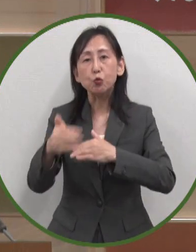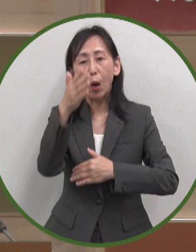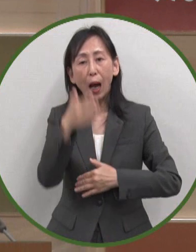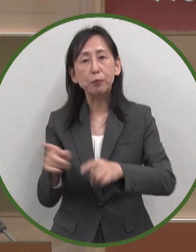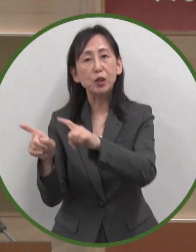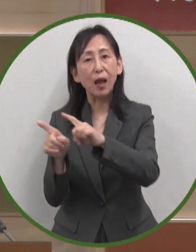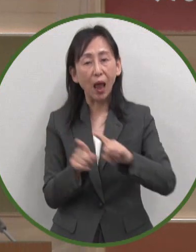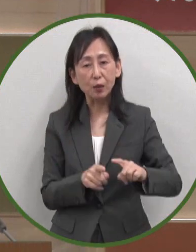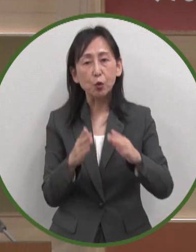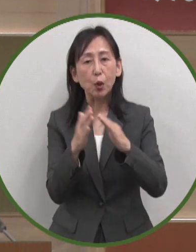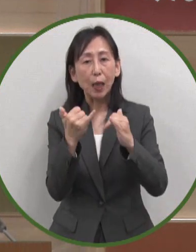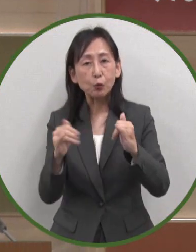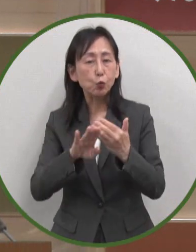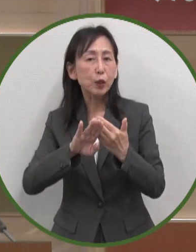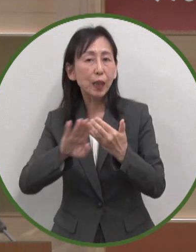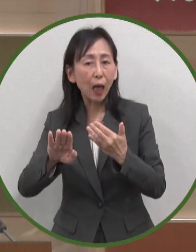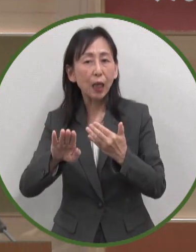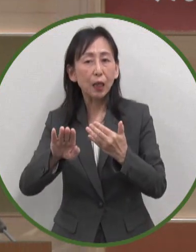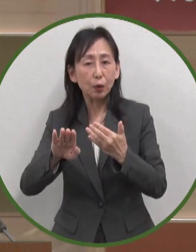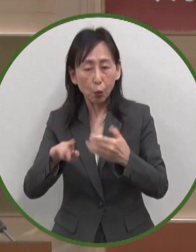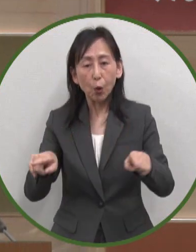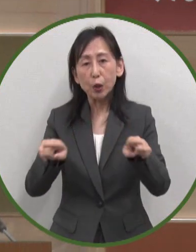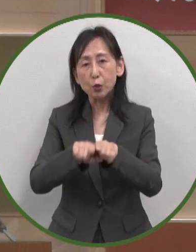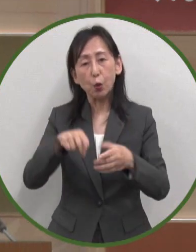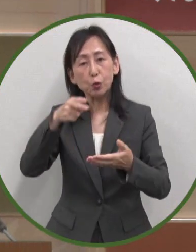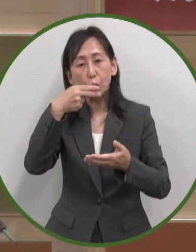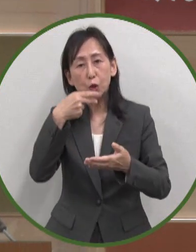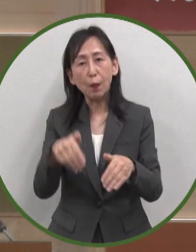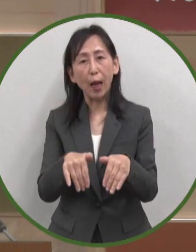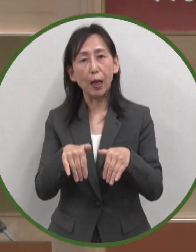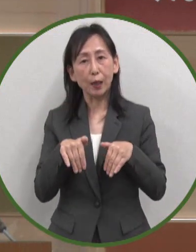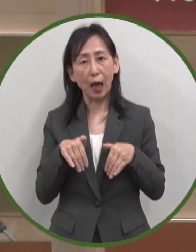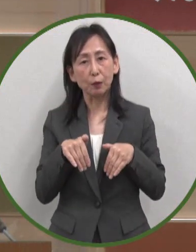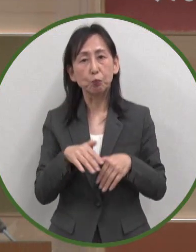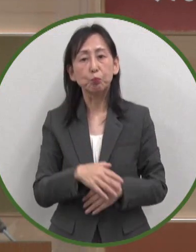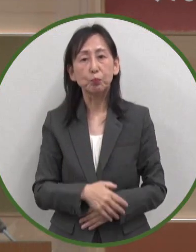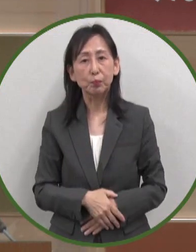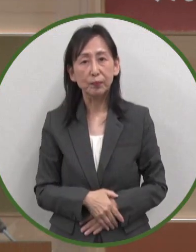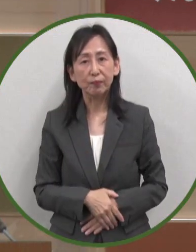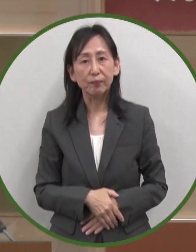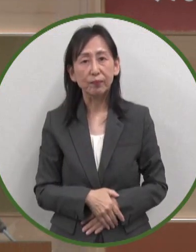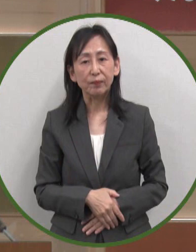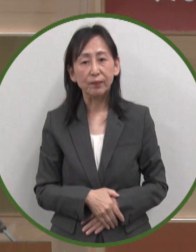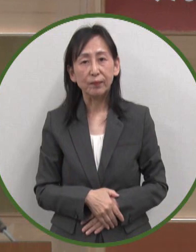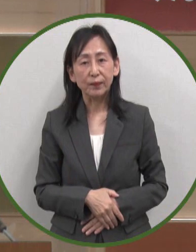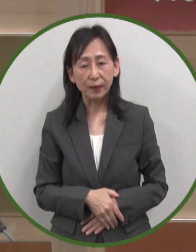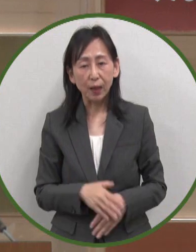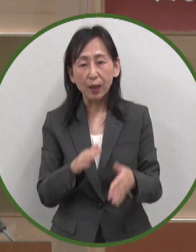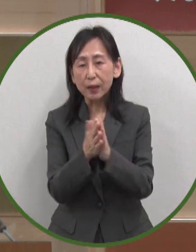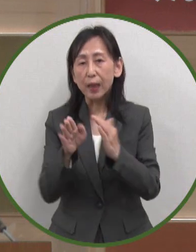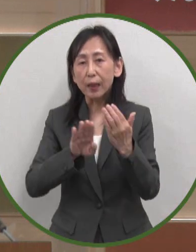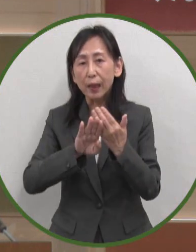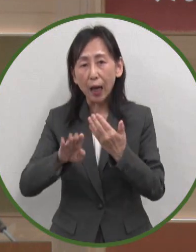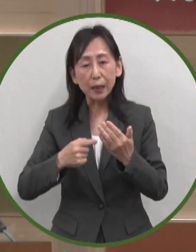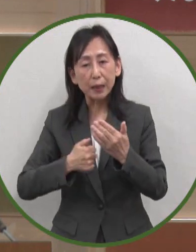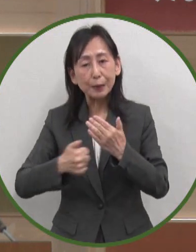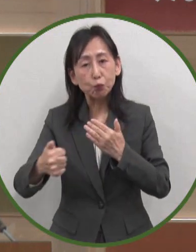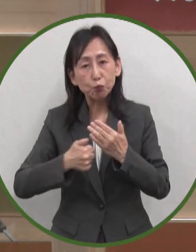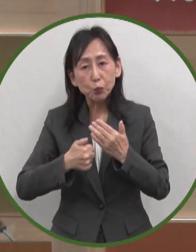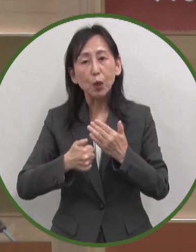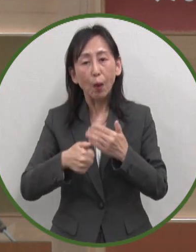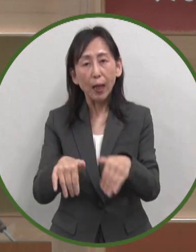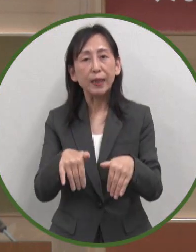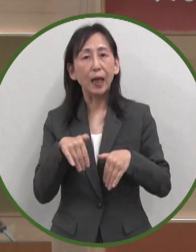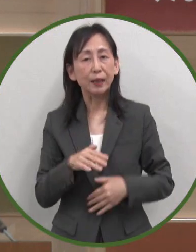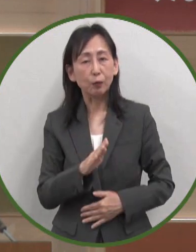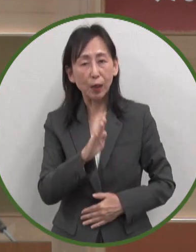家族以外との食事は控えるようにという、まあ、そういったことですね、県外移動は控えてくださいという、まあ、こうい